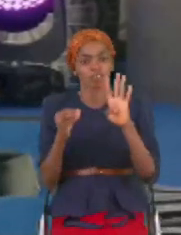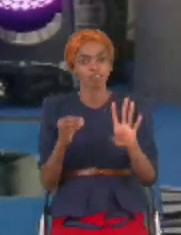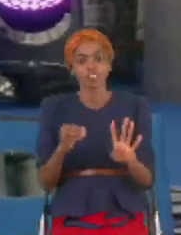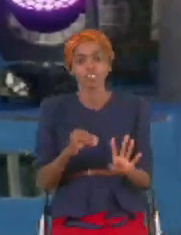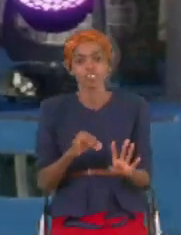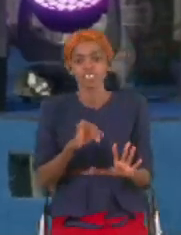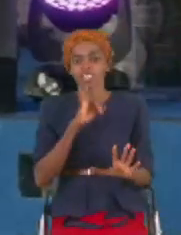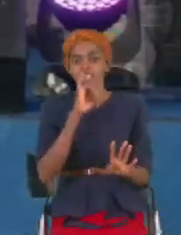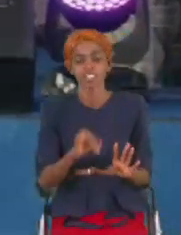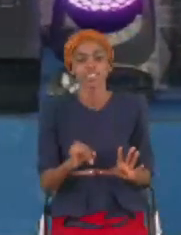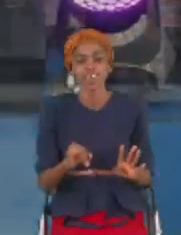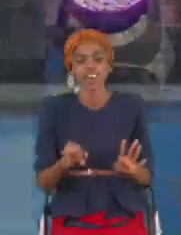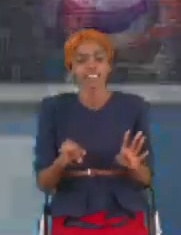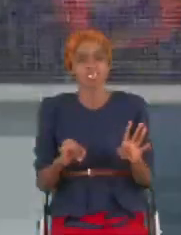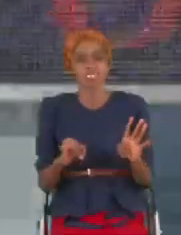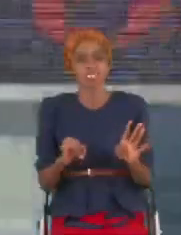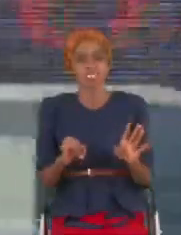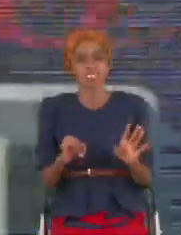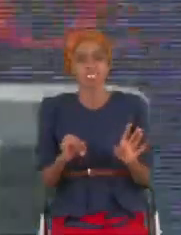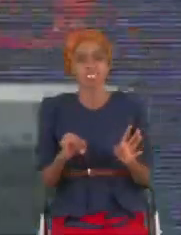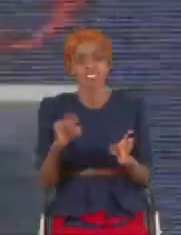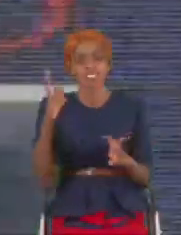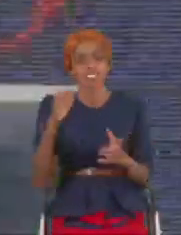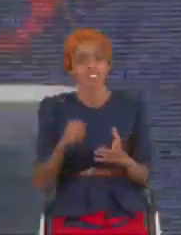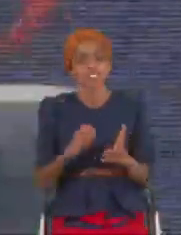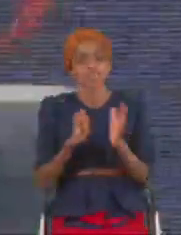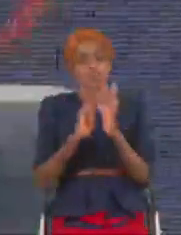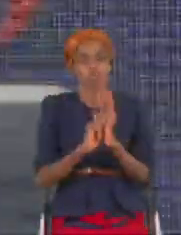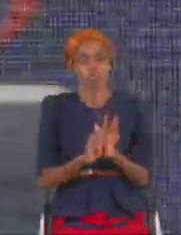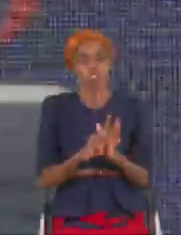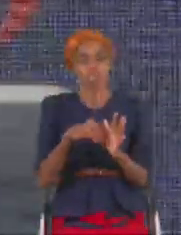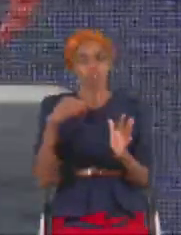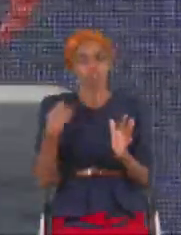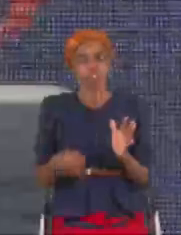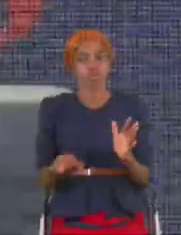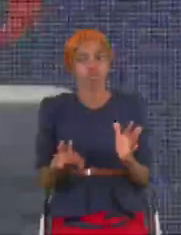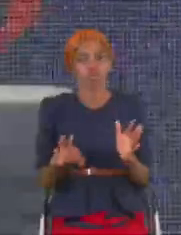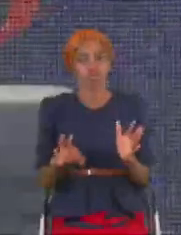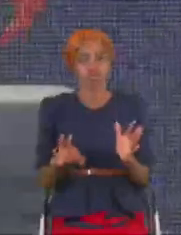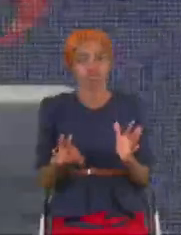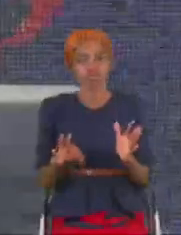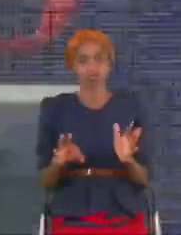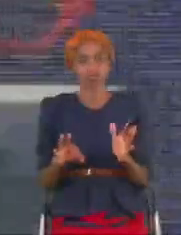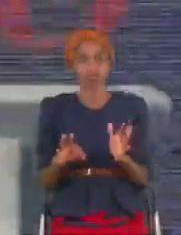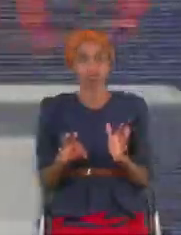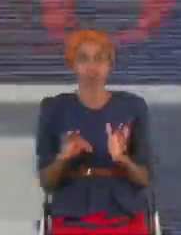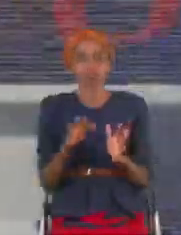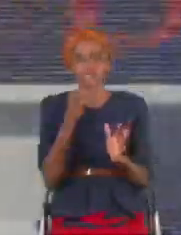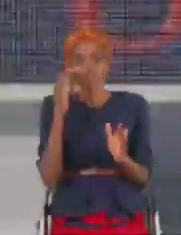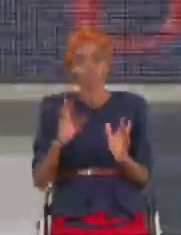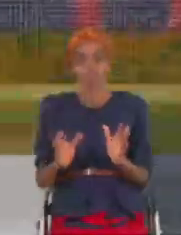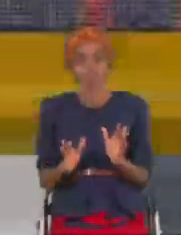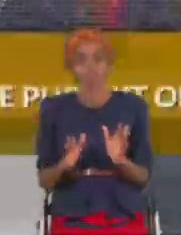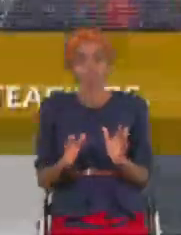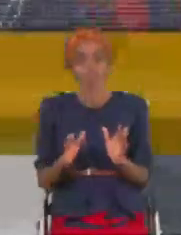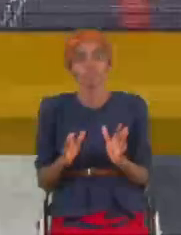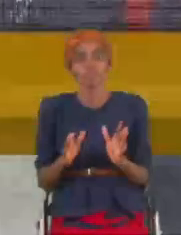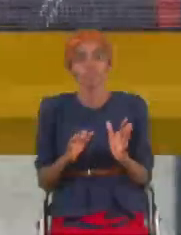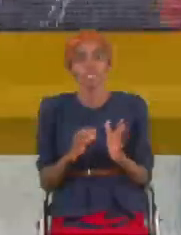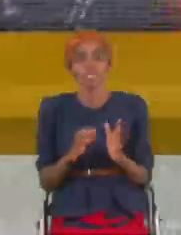premièrement le modèle d'un d'un enseignant diligent deuxièmement